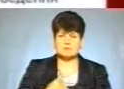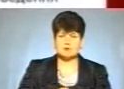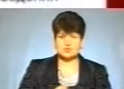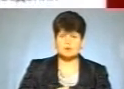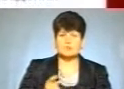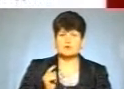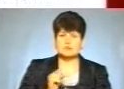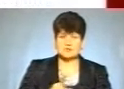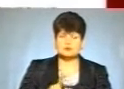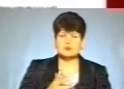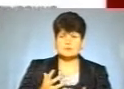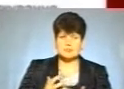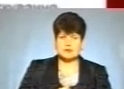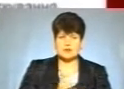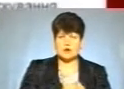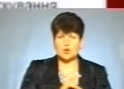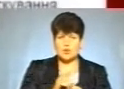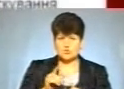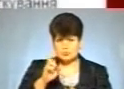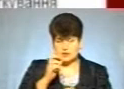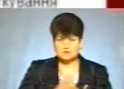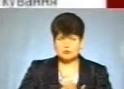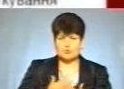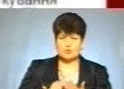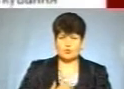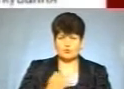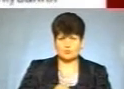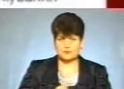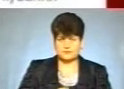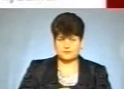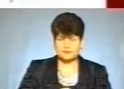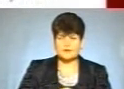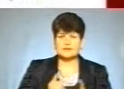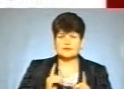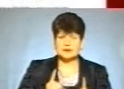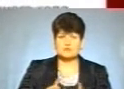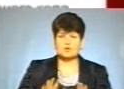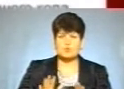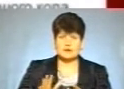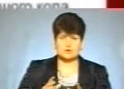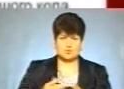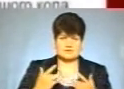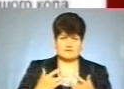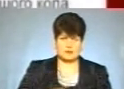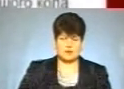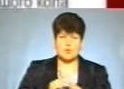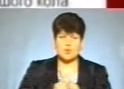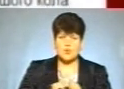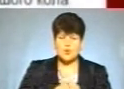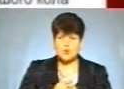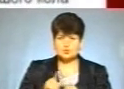над тим, щоб знайти кожному держслужбовцю нову роботу, навіть до моменту звільнення. Кожного